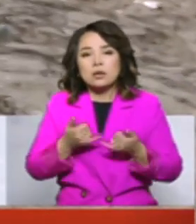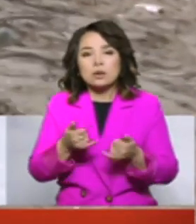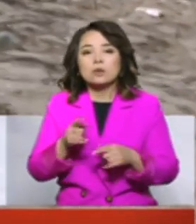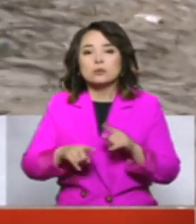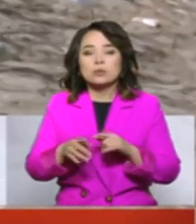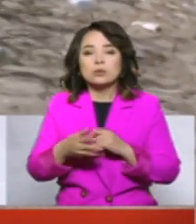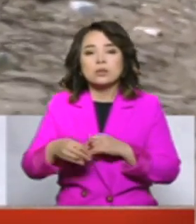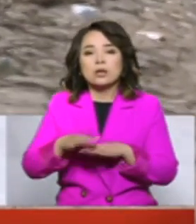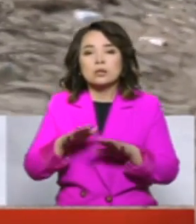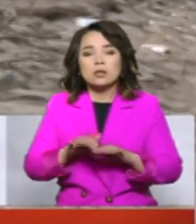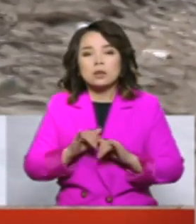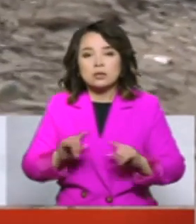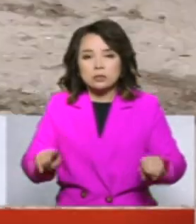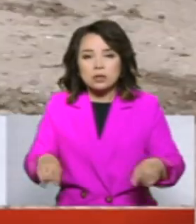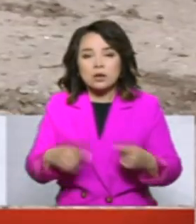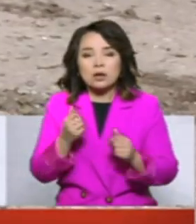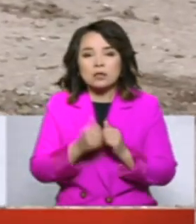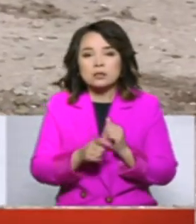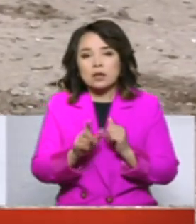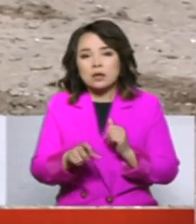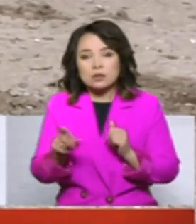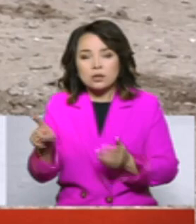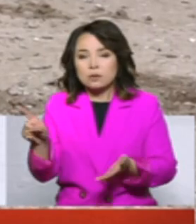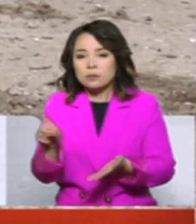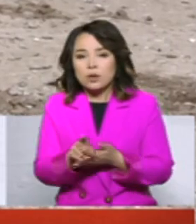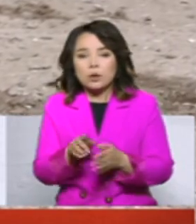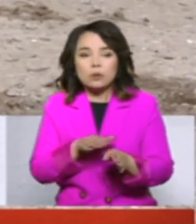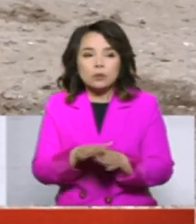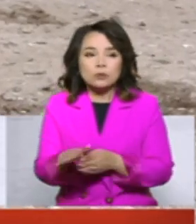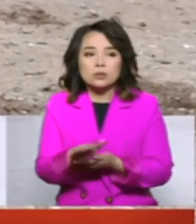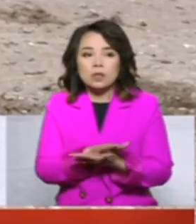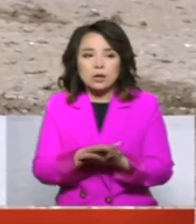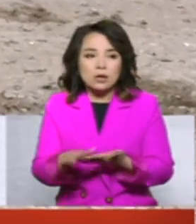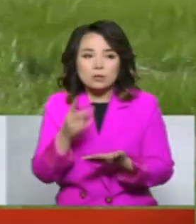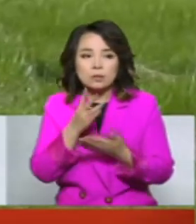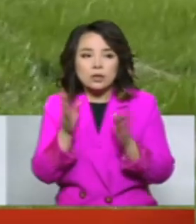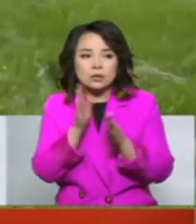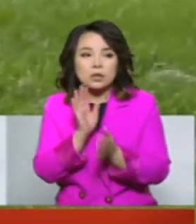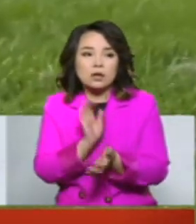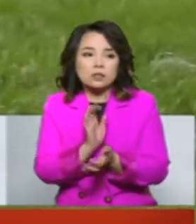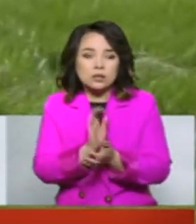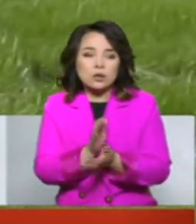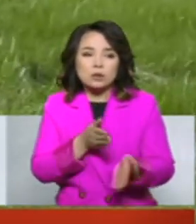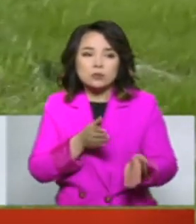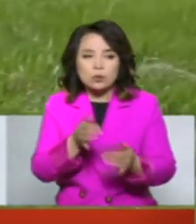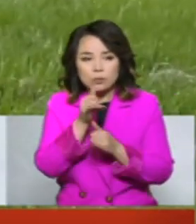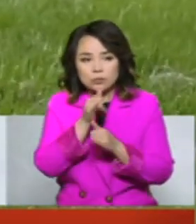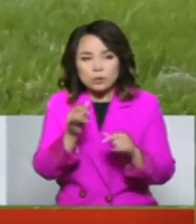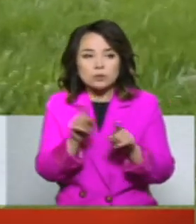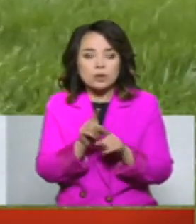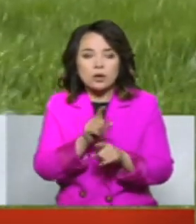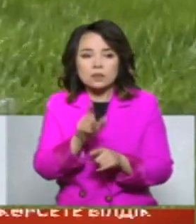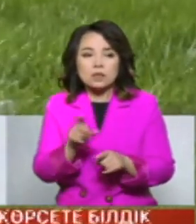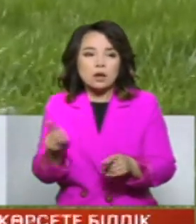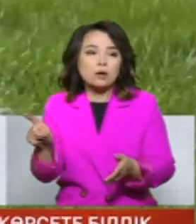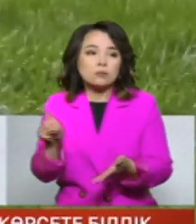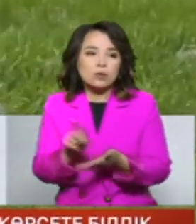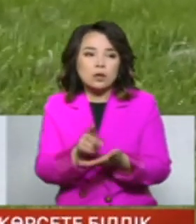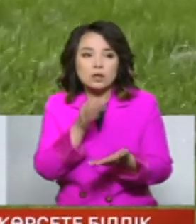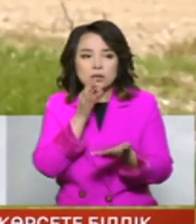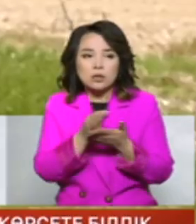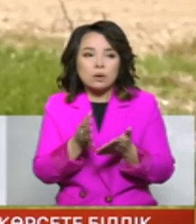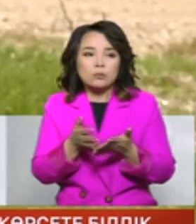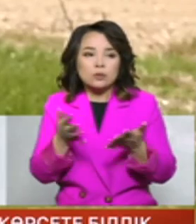жердің көркеюіне үлес қосу әр адамның перзенттік парызы. Маңайын таза ұстап, табиғаттың ластануына жол бермеу азаматтық борыш, әрі